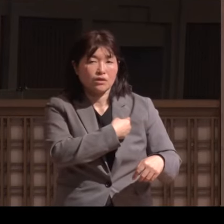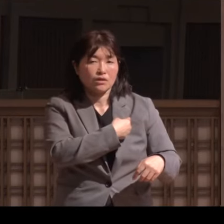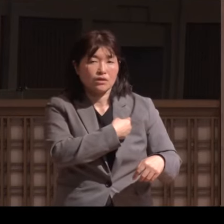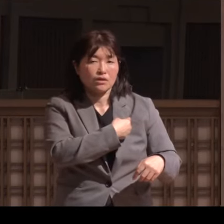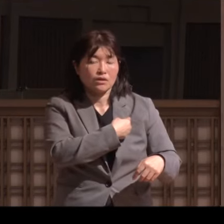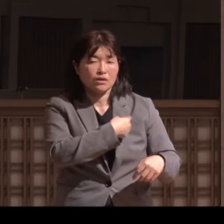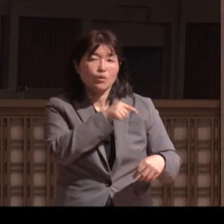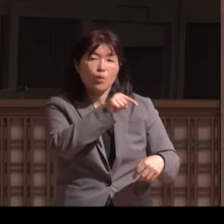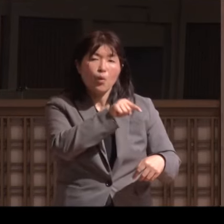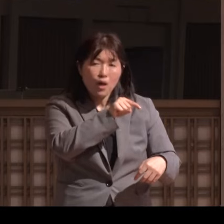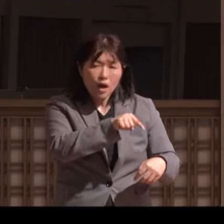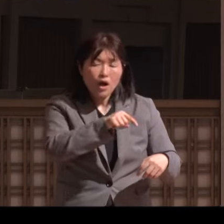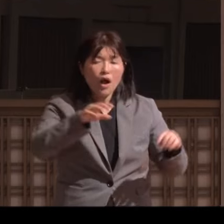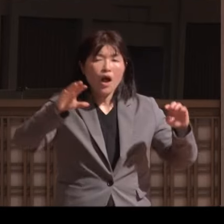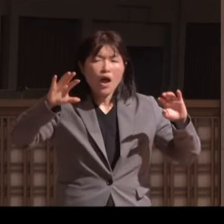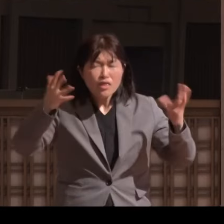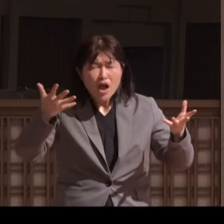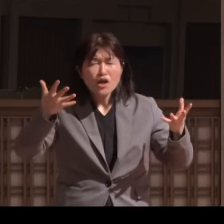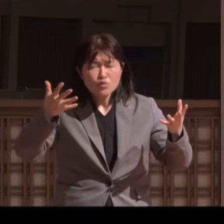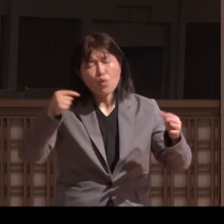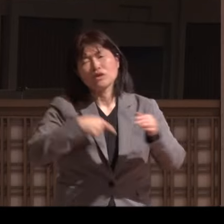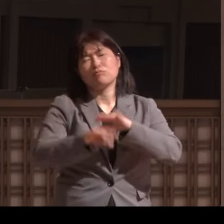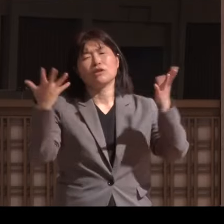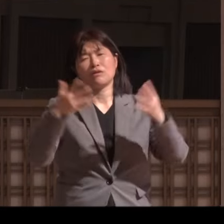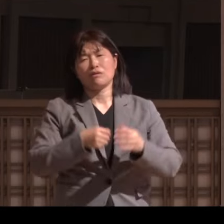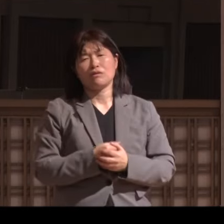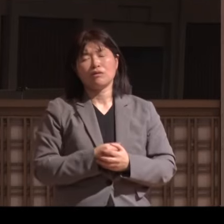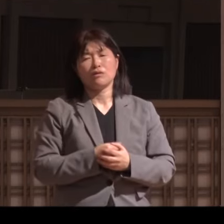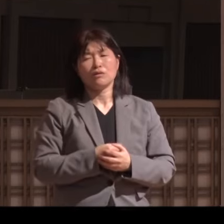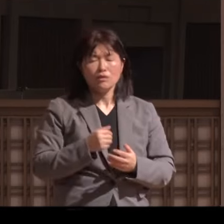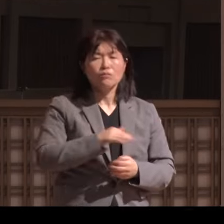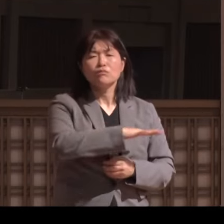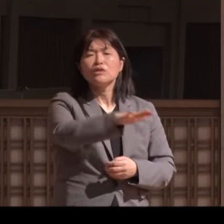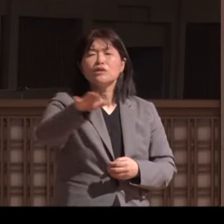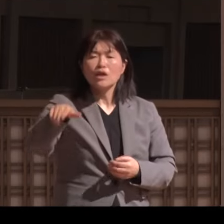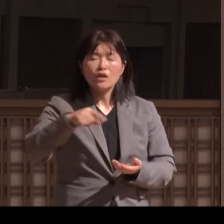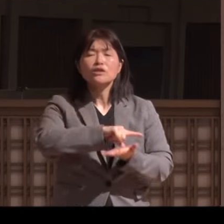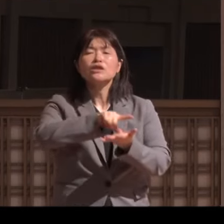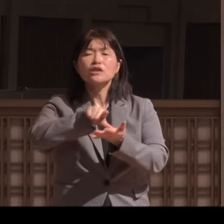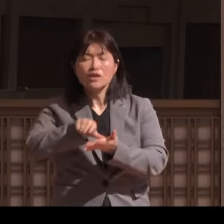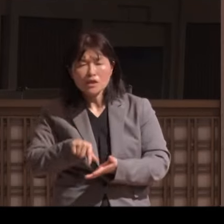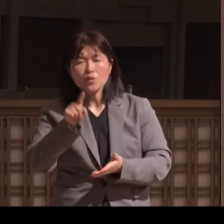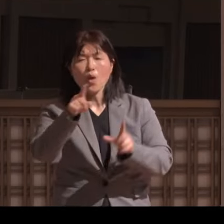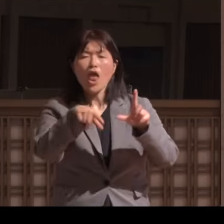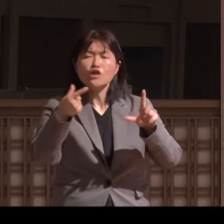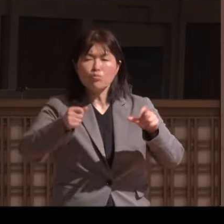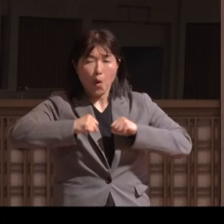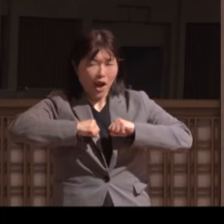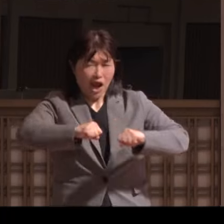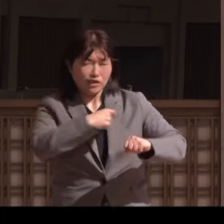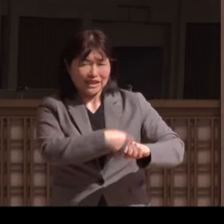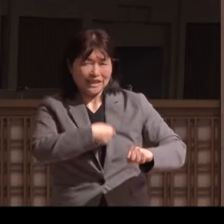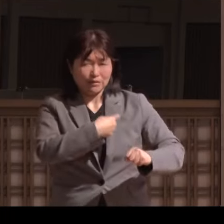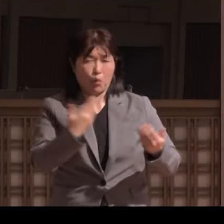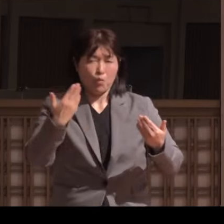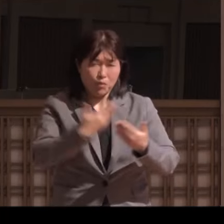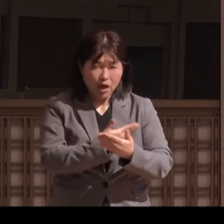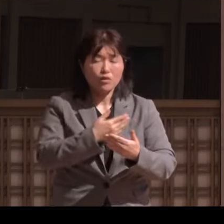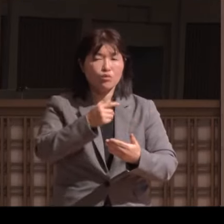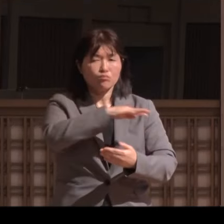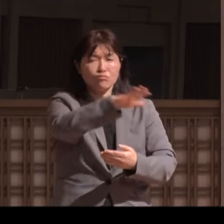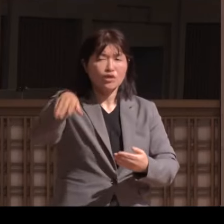ねこれがないと動かないんですよねさっき言いました皆さんはもう地域でこのエルもやろうっていう気持ちになって